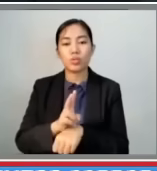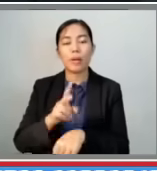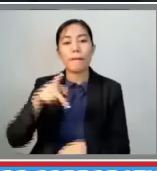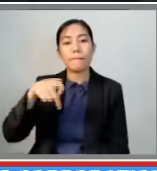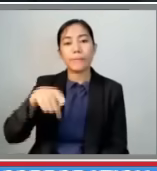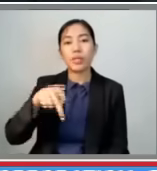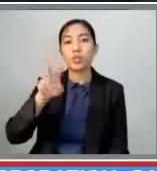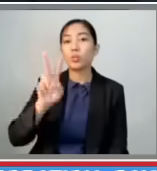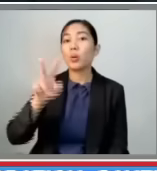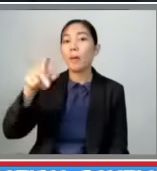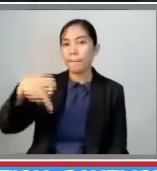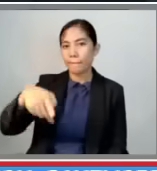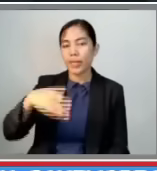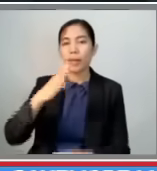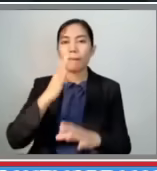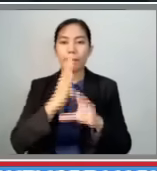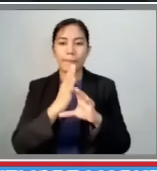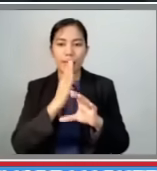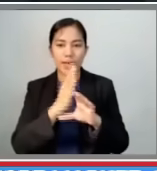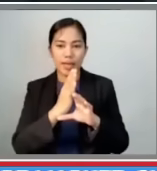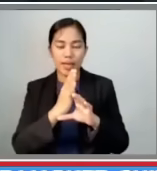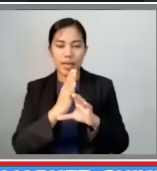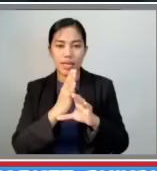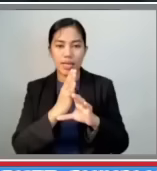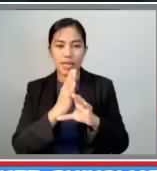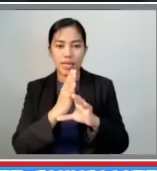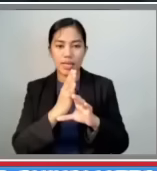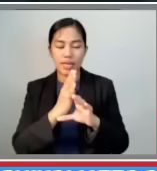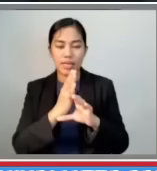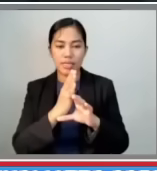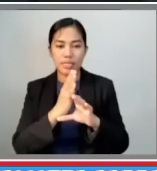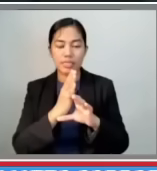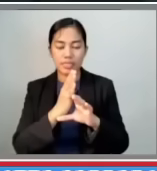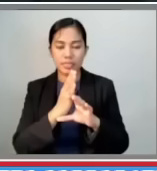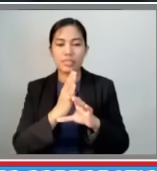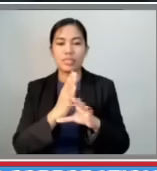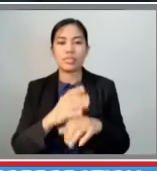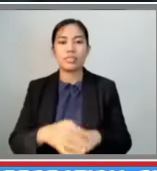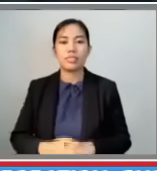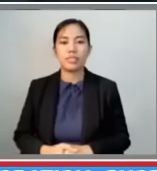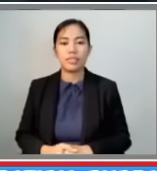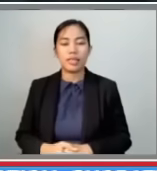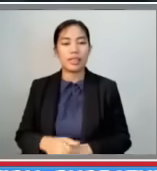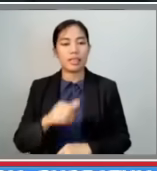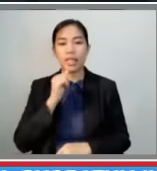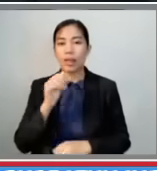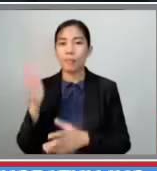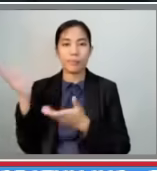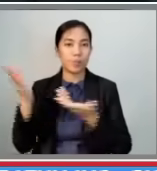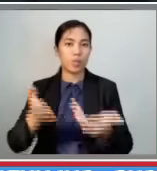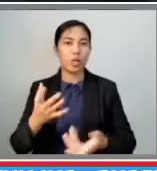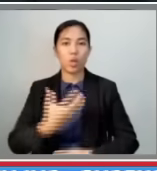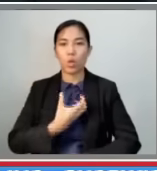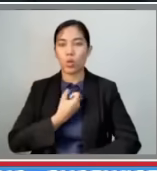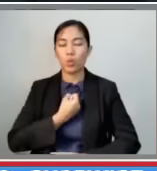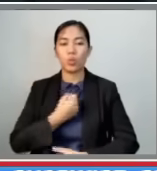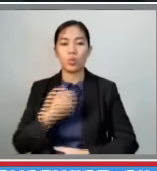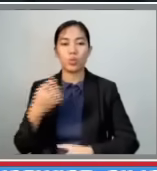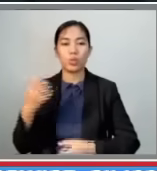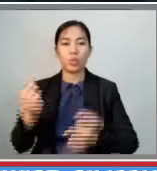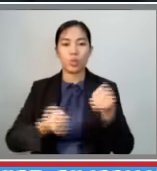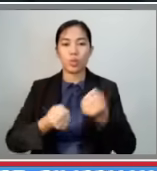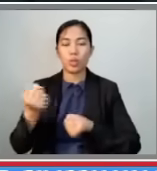buses, shuttle po. So, meron sa halip na magdala ng sasakyan. Opo, sa halip na magdala ng sasakyan kasi yun pong